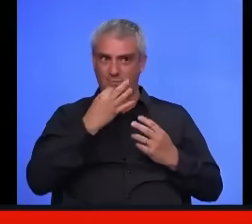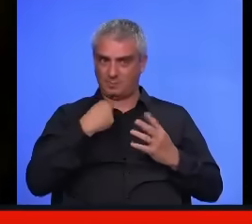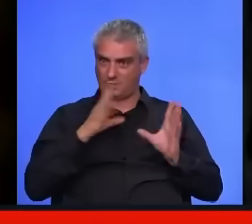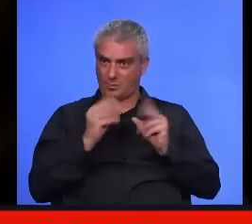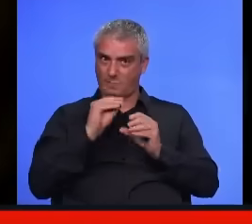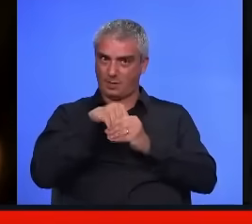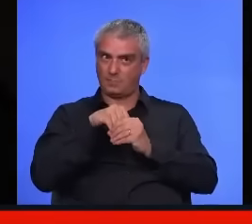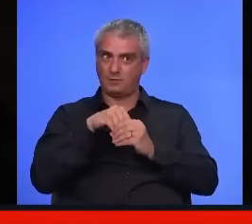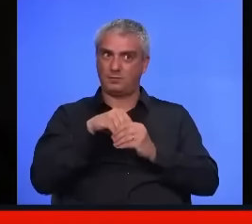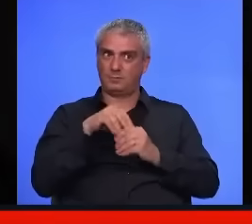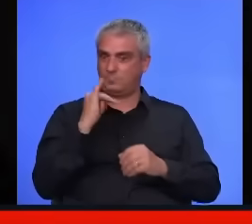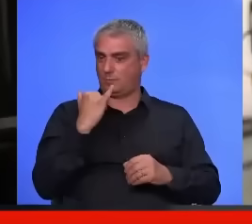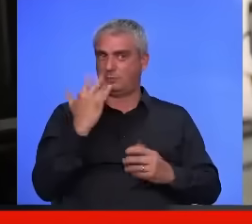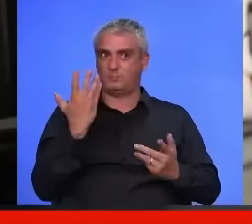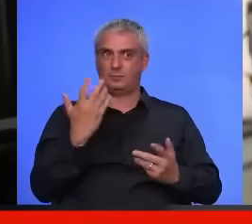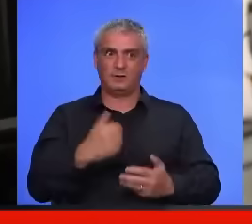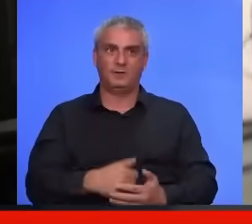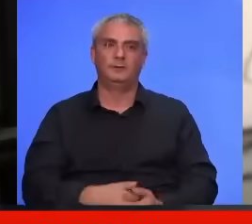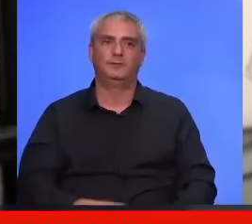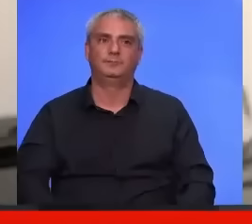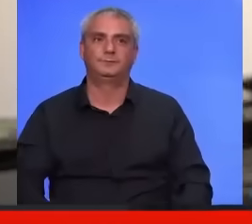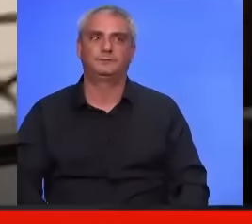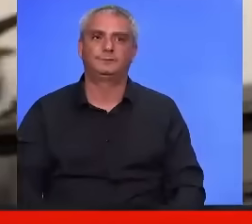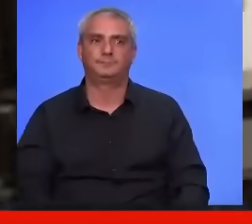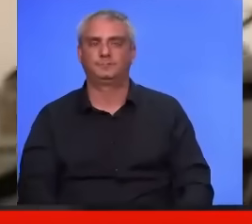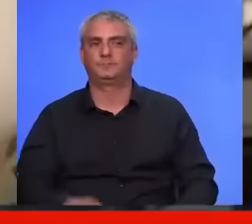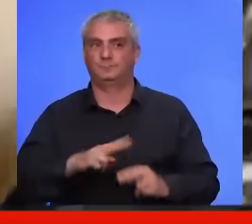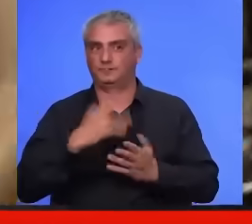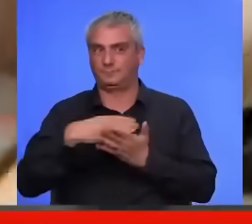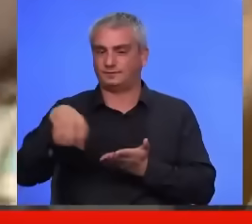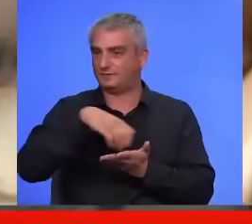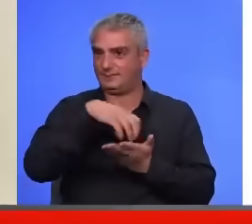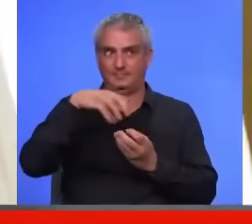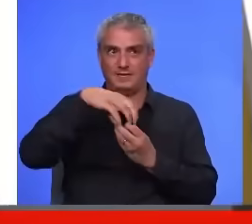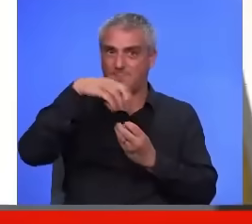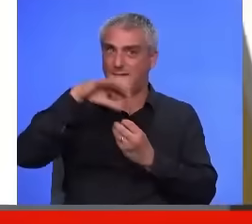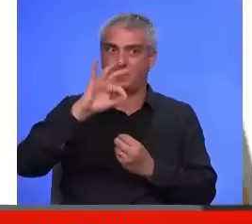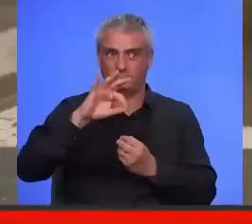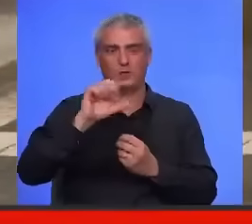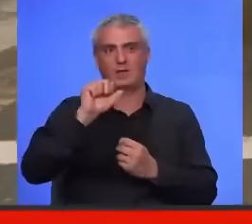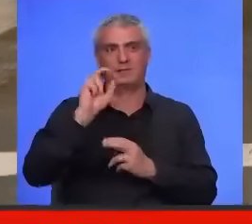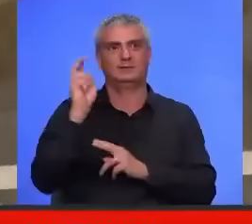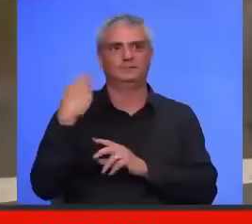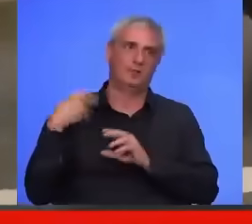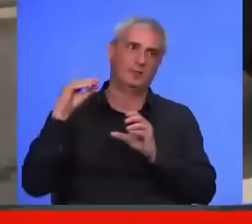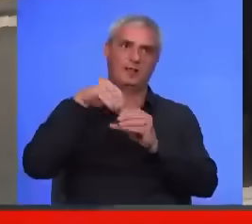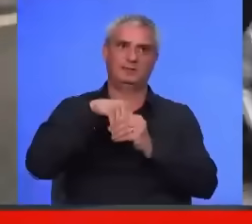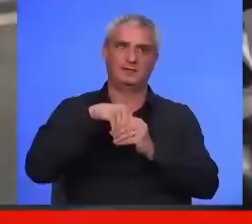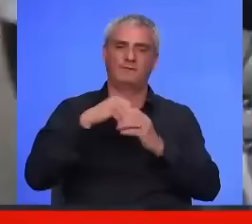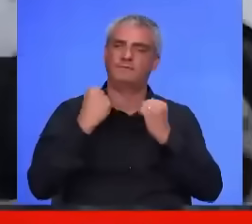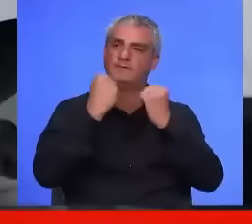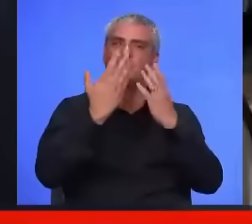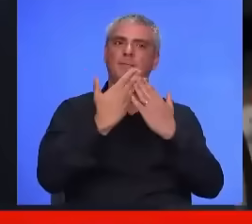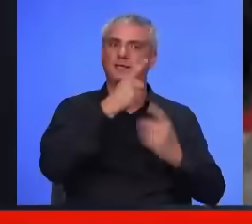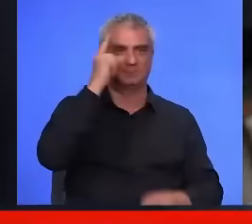שנבוא איתך כן אז אחרי שהדפיס את חלקי המתנים שלו ארי הזמין אותנו להצטרף אליו לבית הכנסת